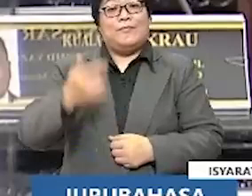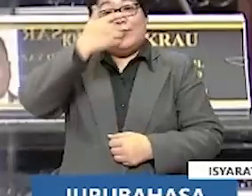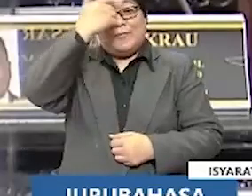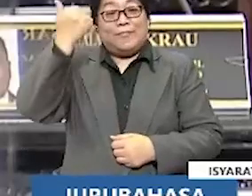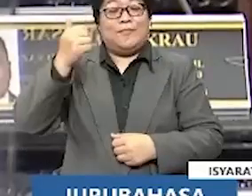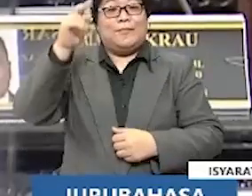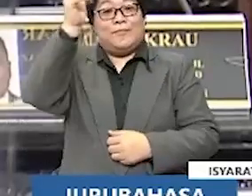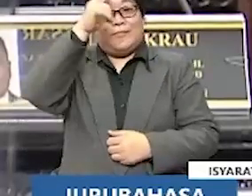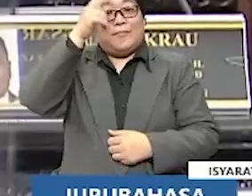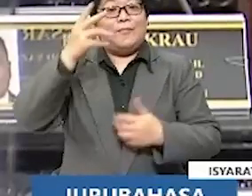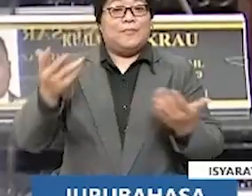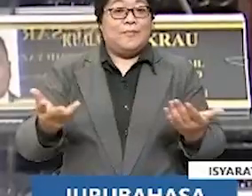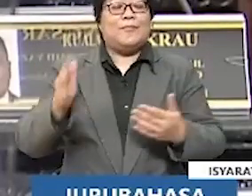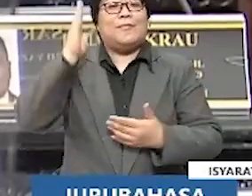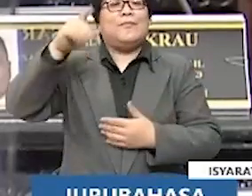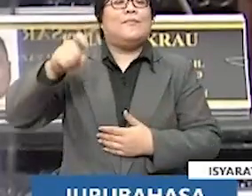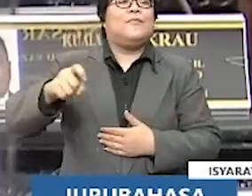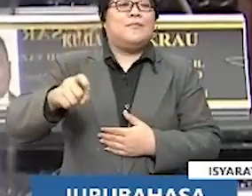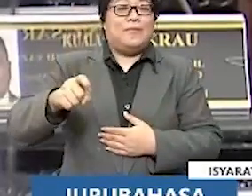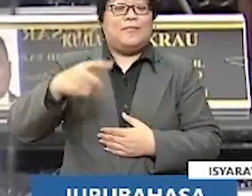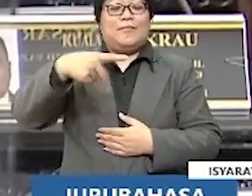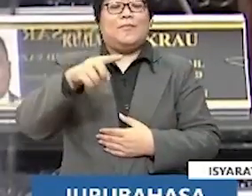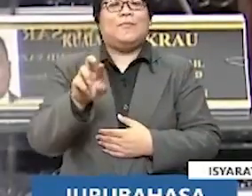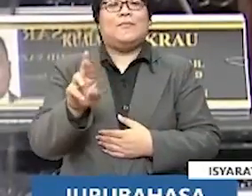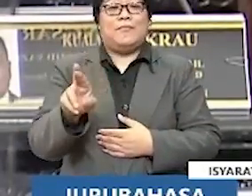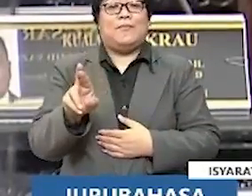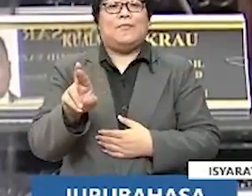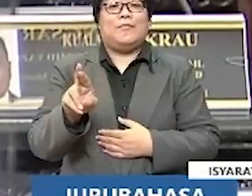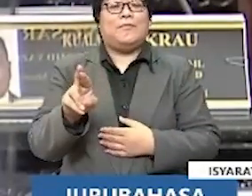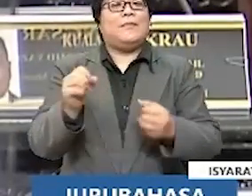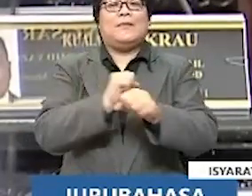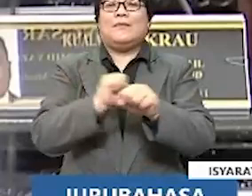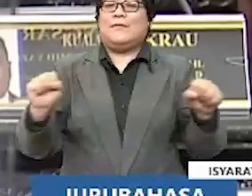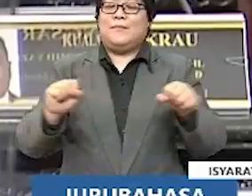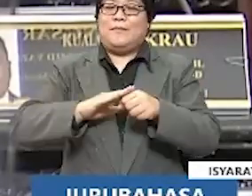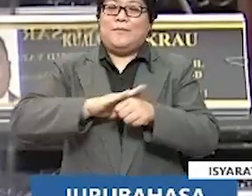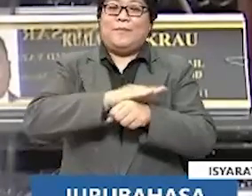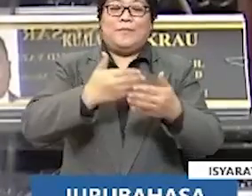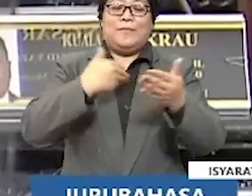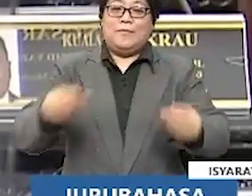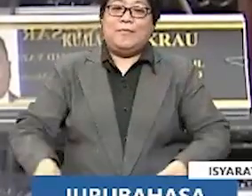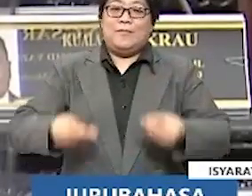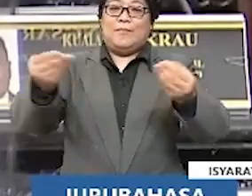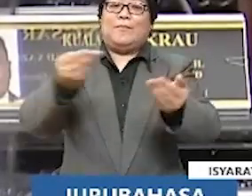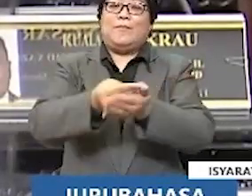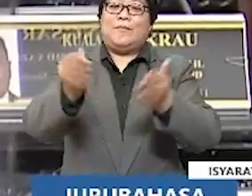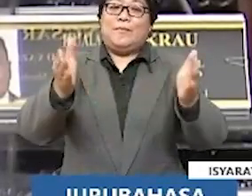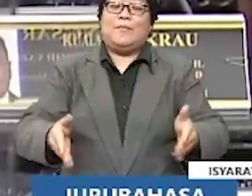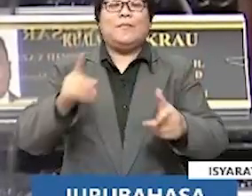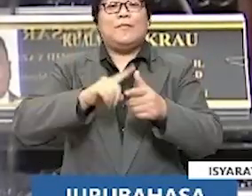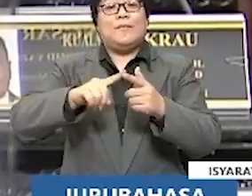memandangkan kerana kerajaan akan memastikan PPR ini, rumah PPR ini siap sepenuhnya sebelum diserahkan kepada pembeli